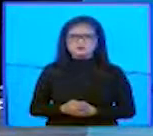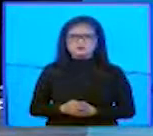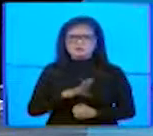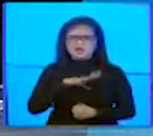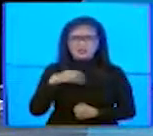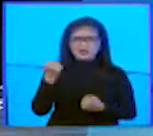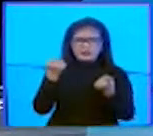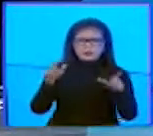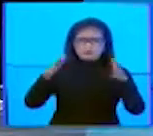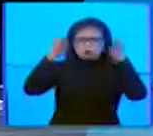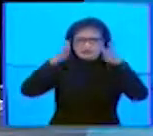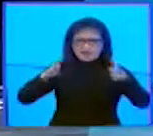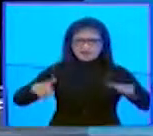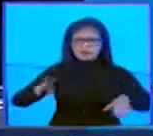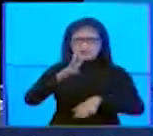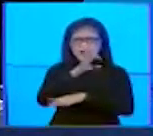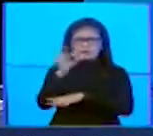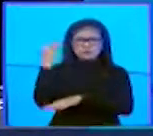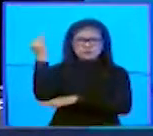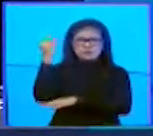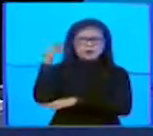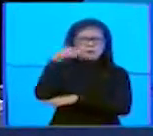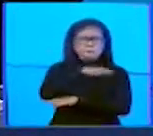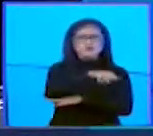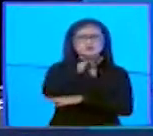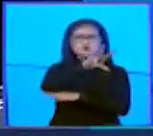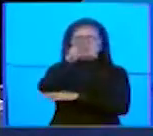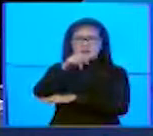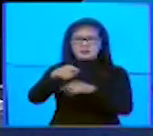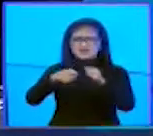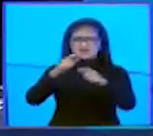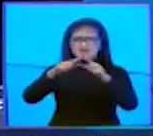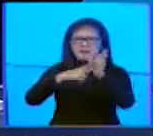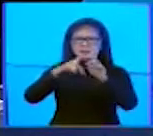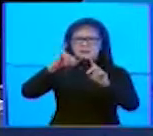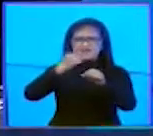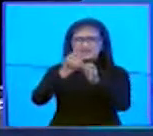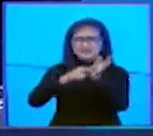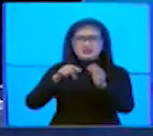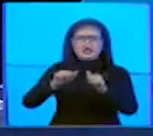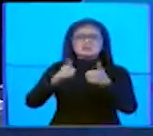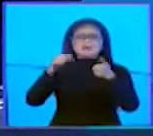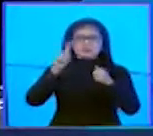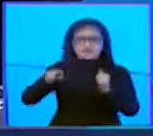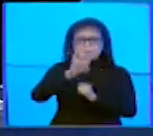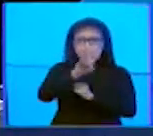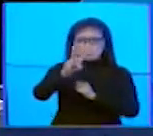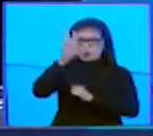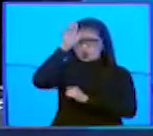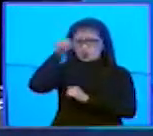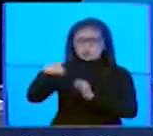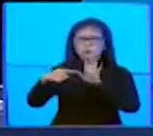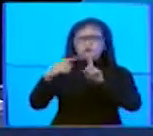Selama libur Natal, 3.000 wisatawan yang masuk ke Jawa Barat dites antigen. Dan hasilnya, 42 orang dinyatakan positif